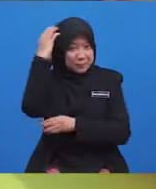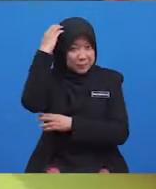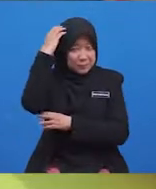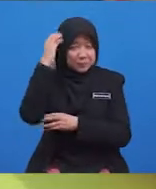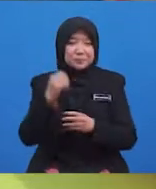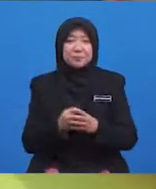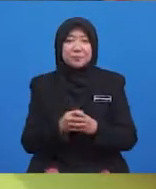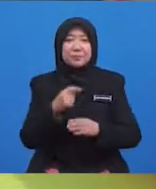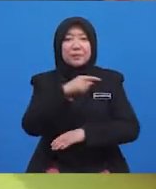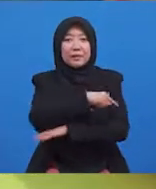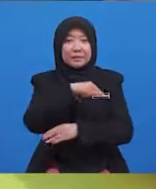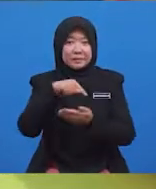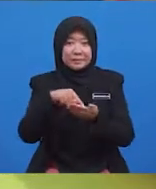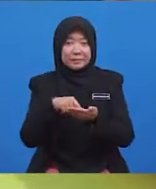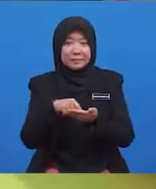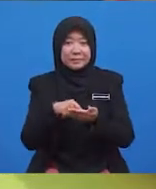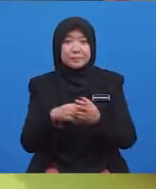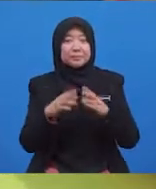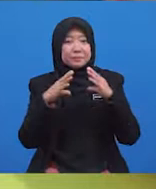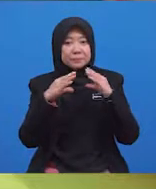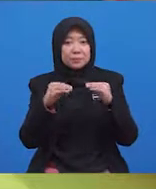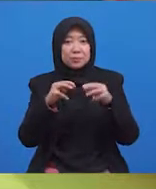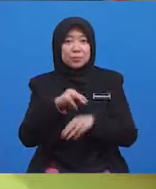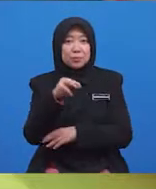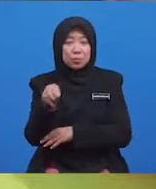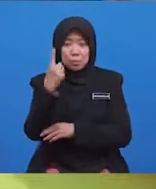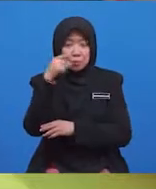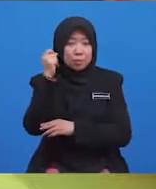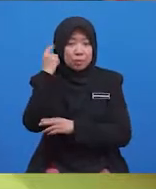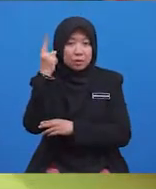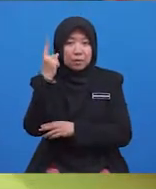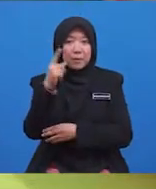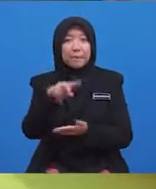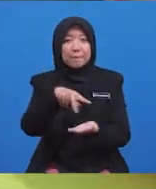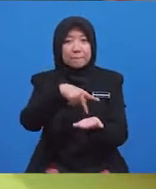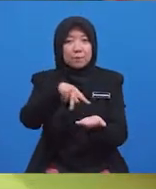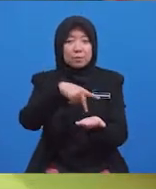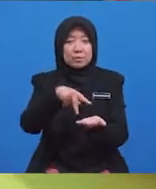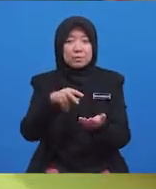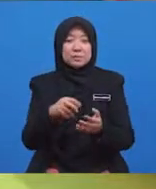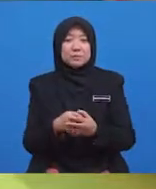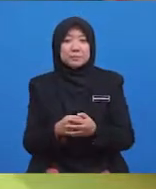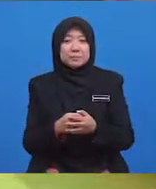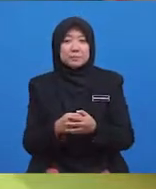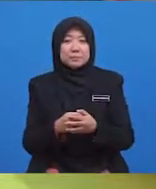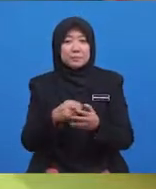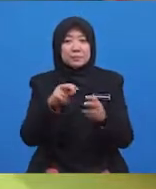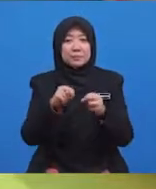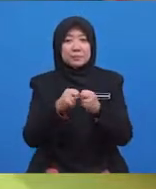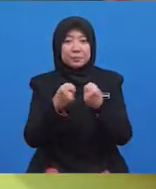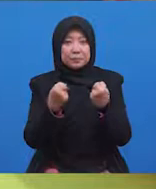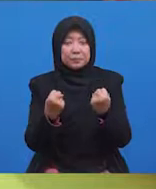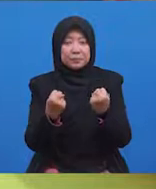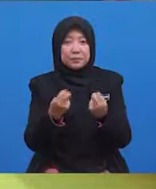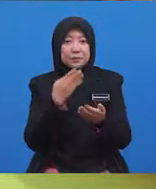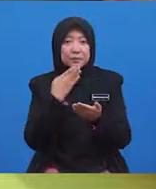ingin mengajak murid-murid untuk memahami puisi tradisional dalam buku antologi Baik Budi Indah